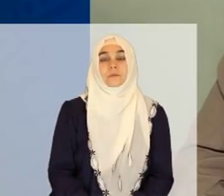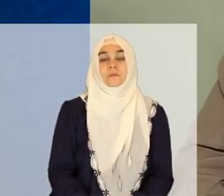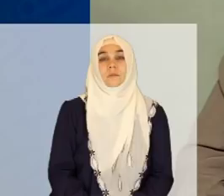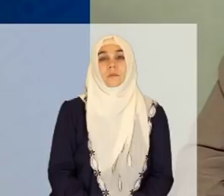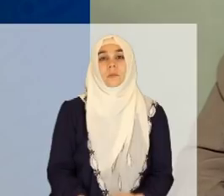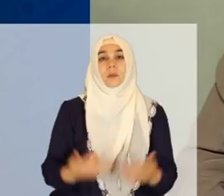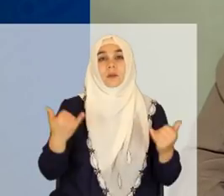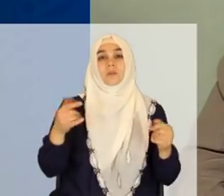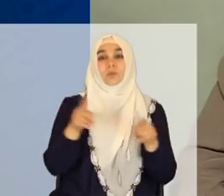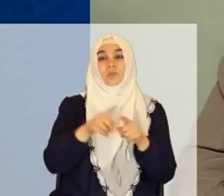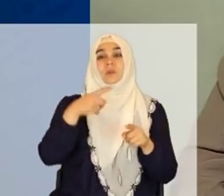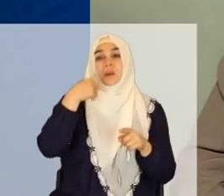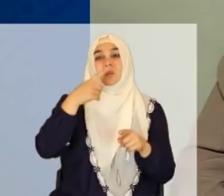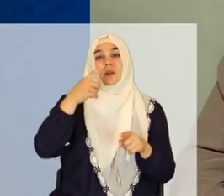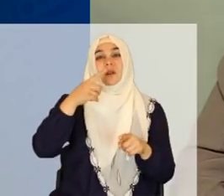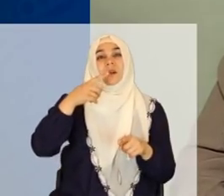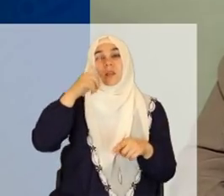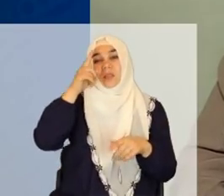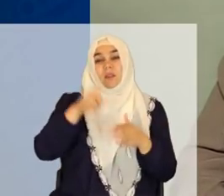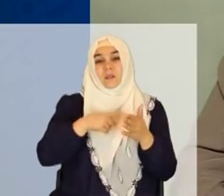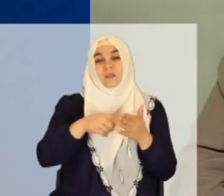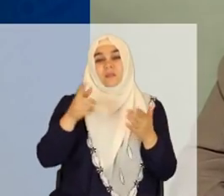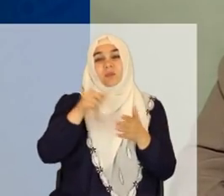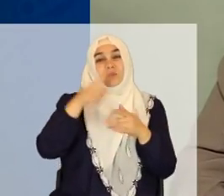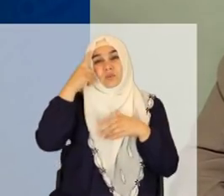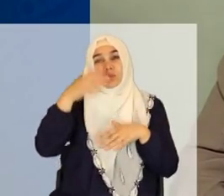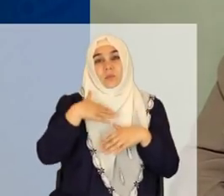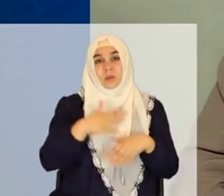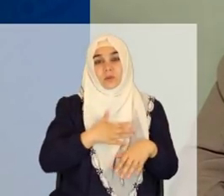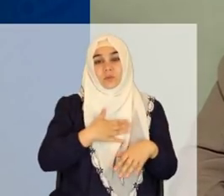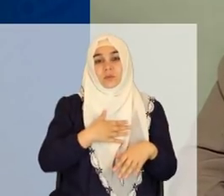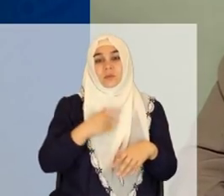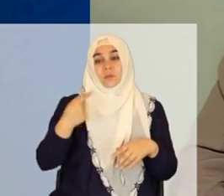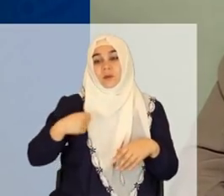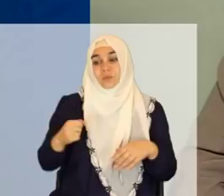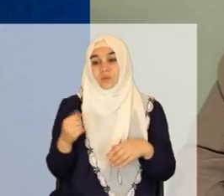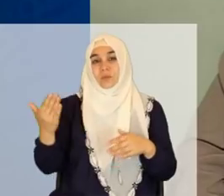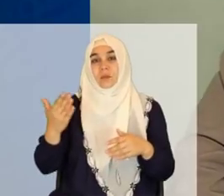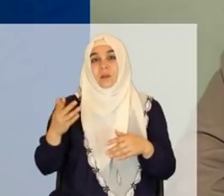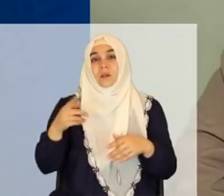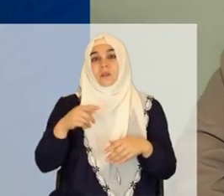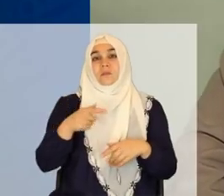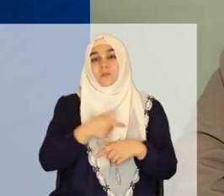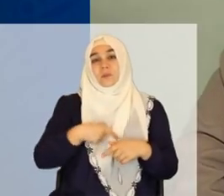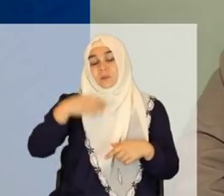Endi deydi, bir vaysaqi vaysab qo'yibdi-da, deylik desang, mani o'zimni sherigim deydi, dehqonchilikni tashab ketdi shu gapdan keyin